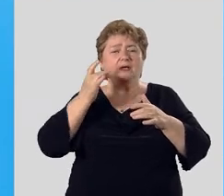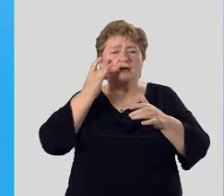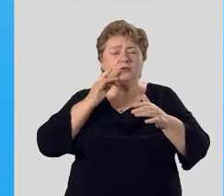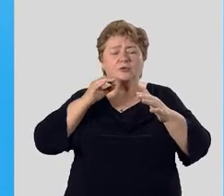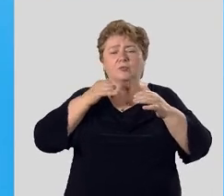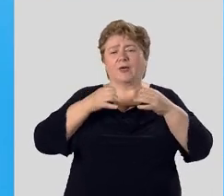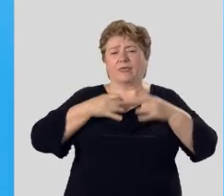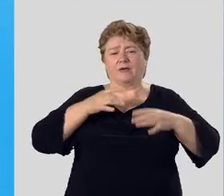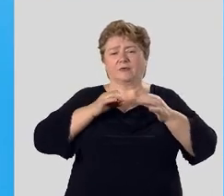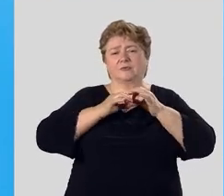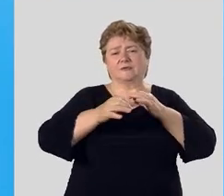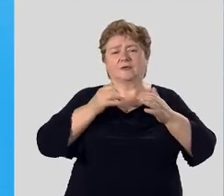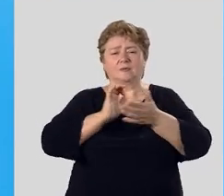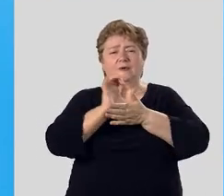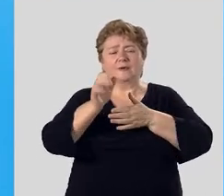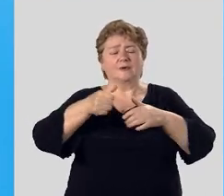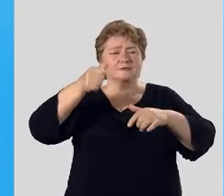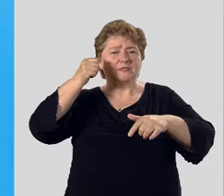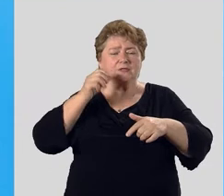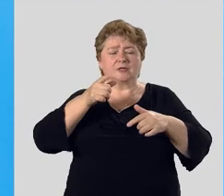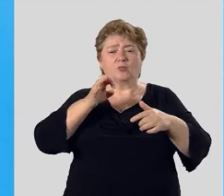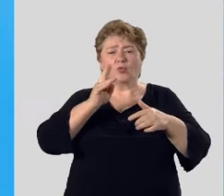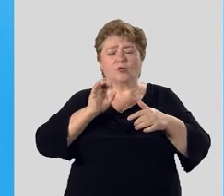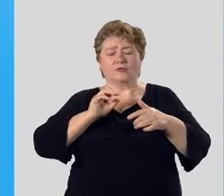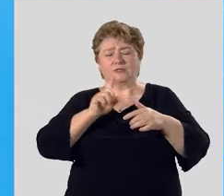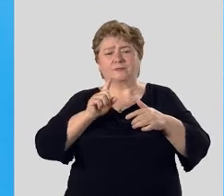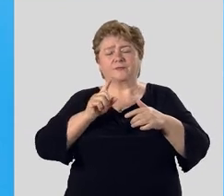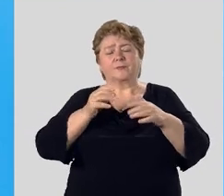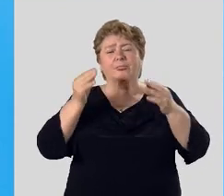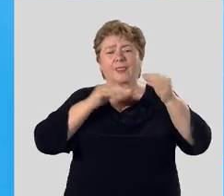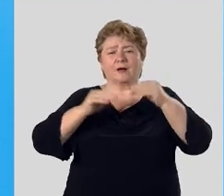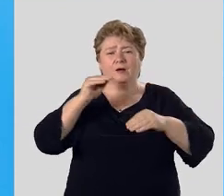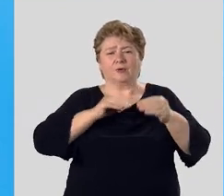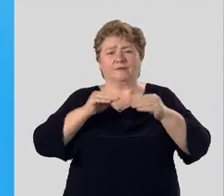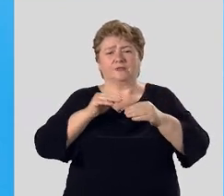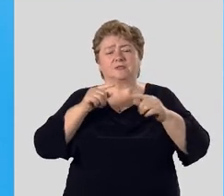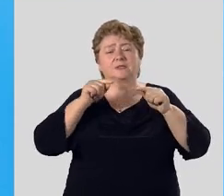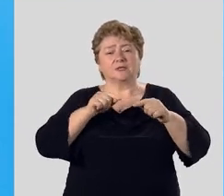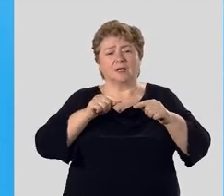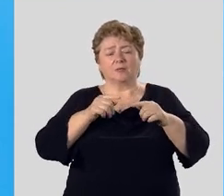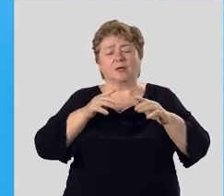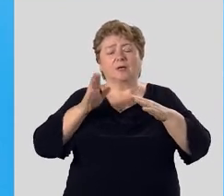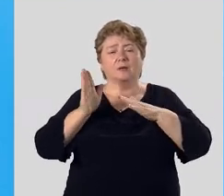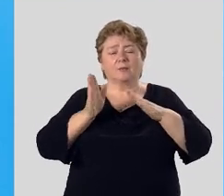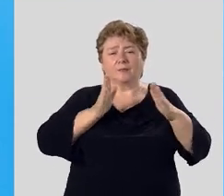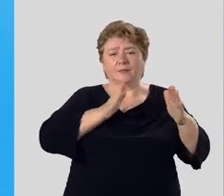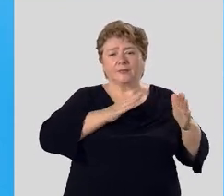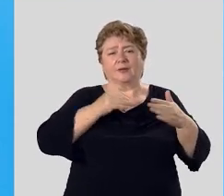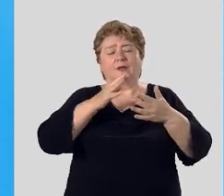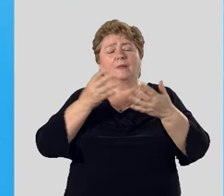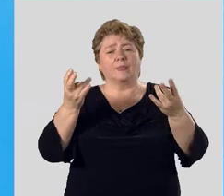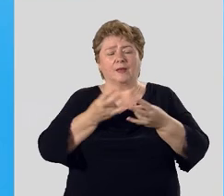нервным стволам транспортируются в заднюю долю гипофиза, накапливаются там и по мере